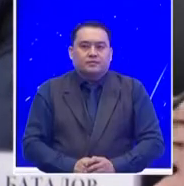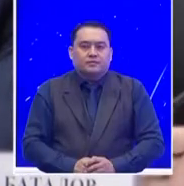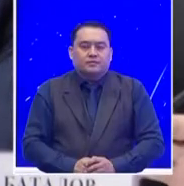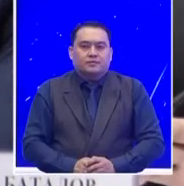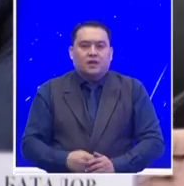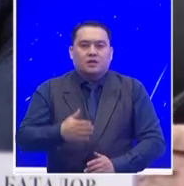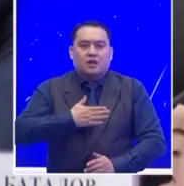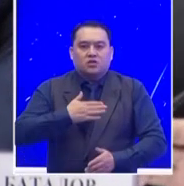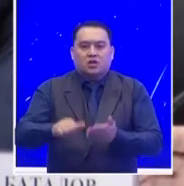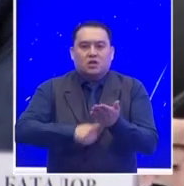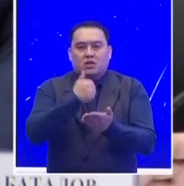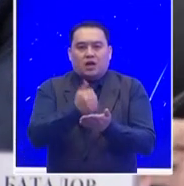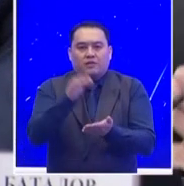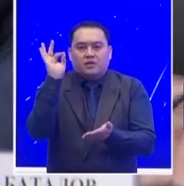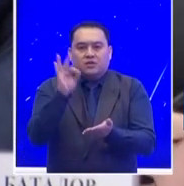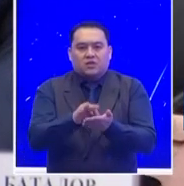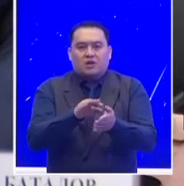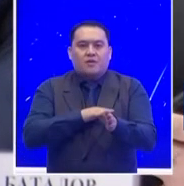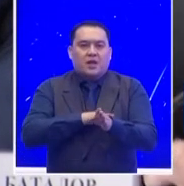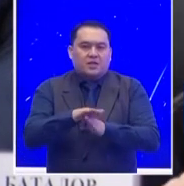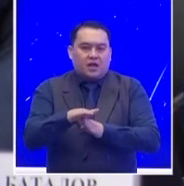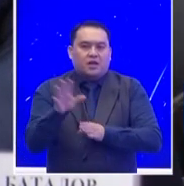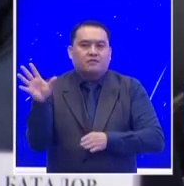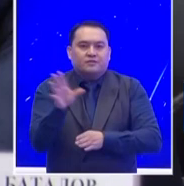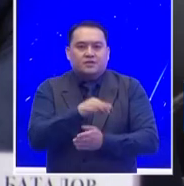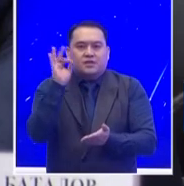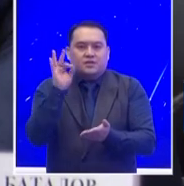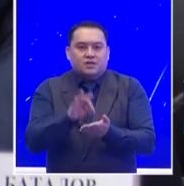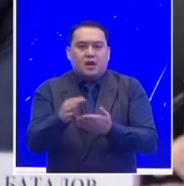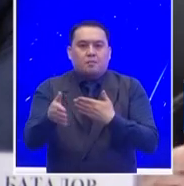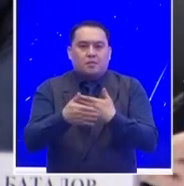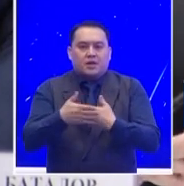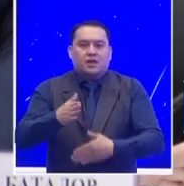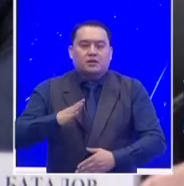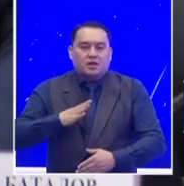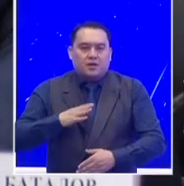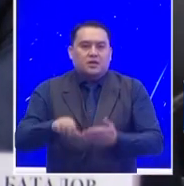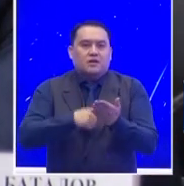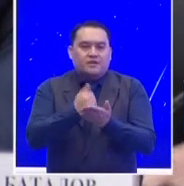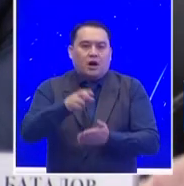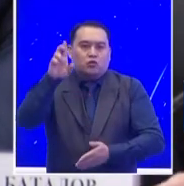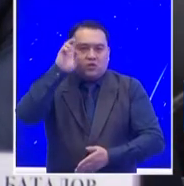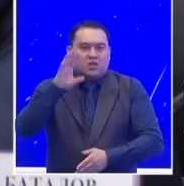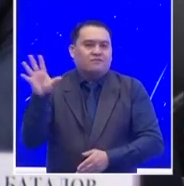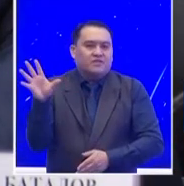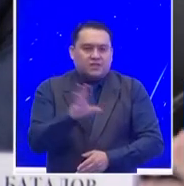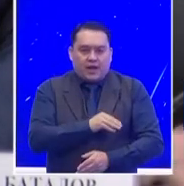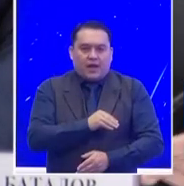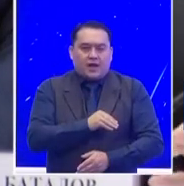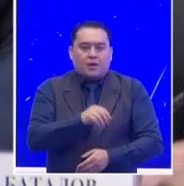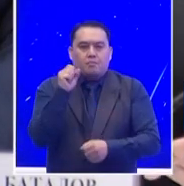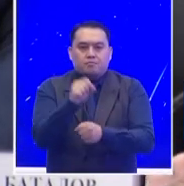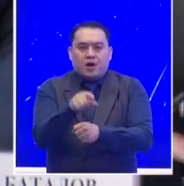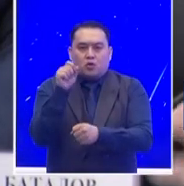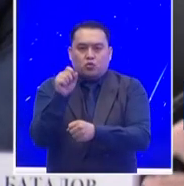Наша главная задача – выполнять все задачи, которые перед нами ставил Ельбаса, и все